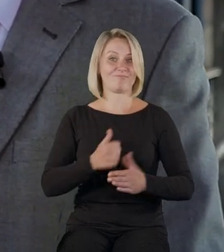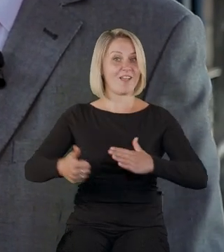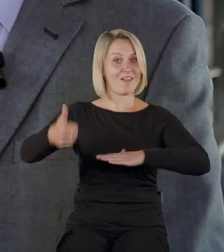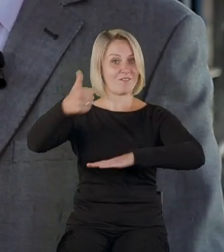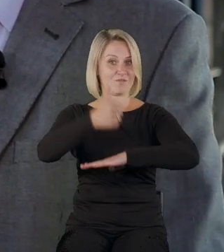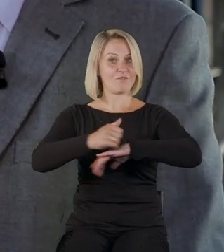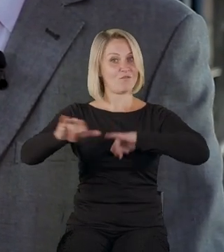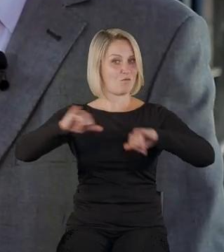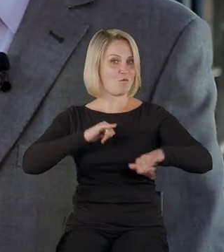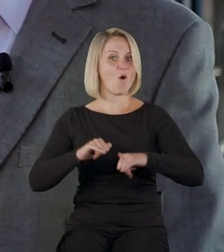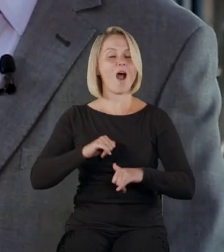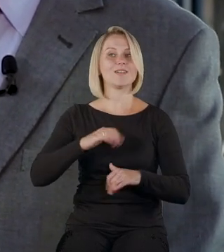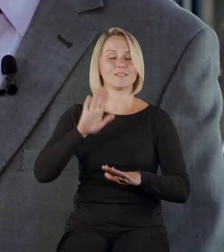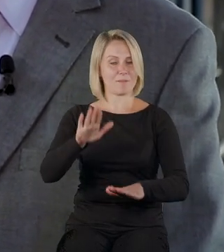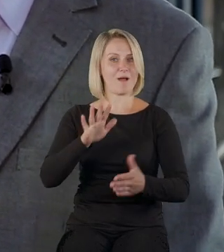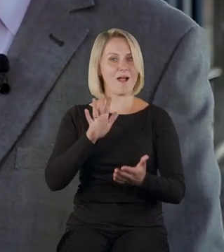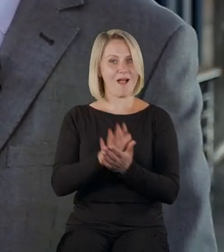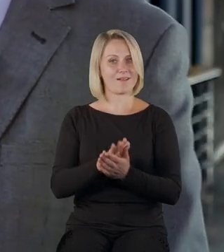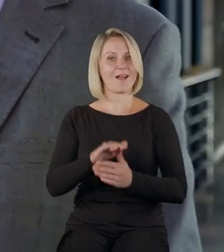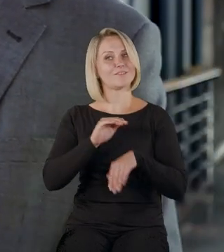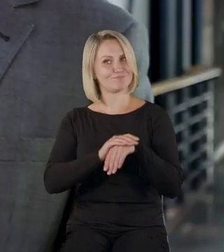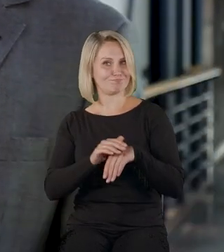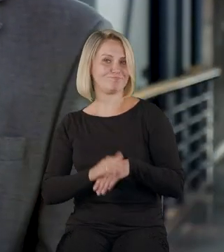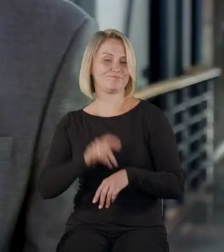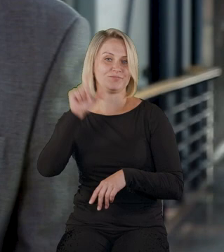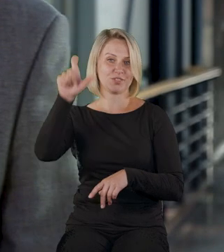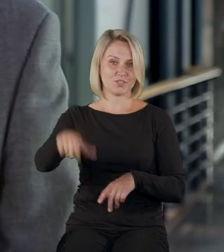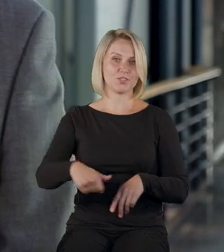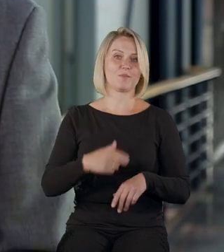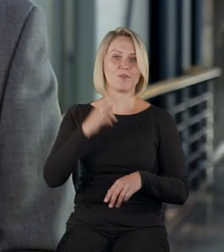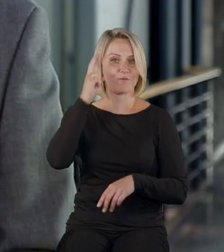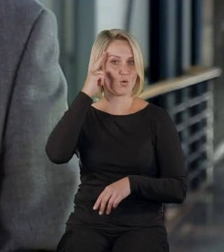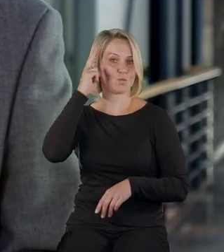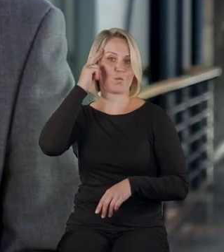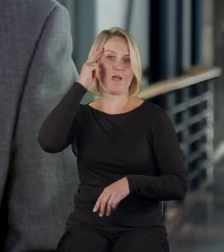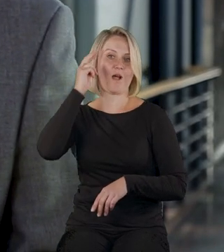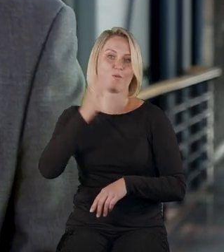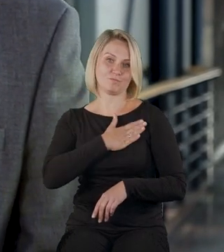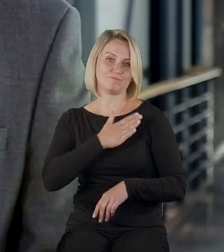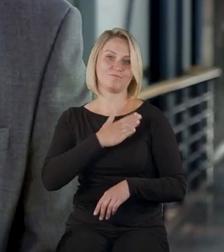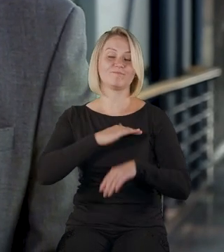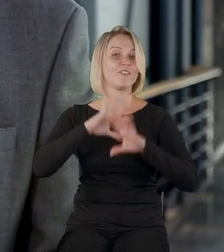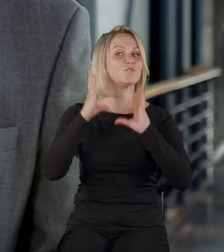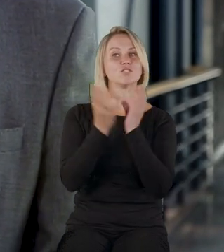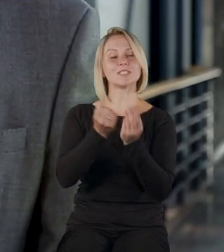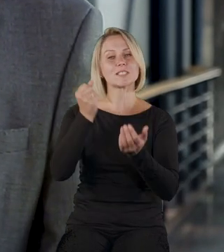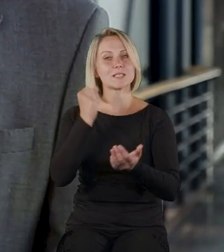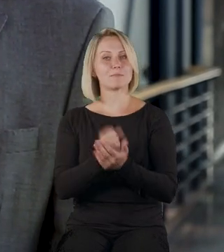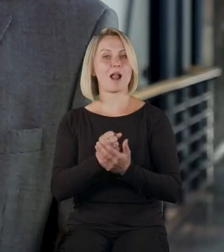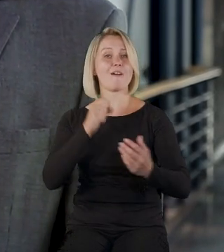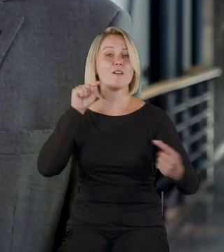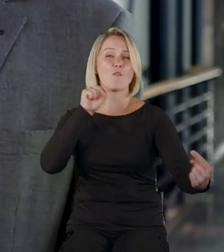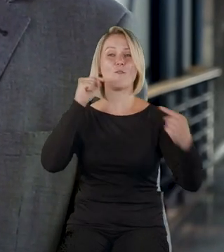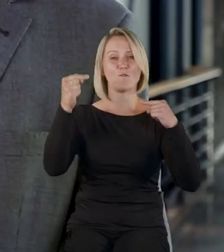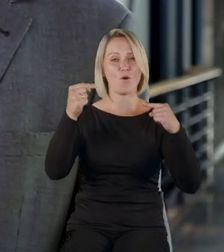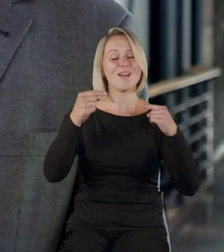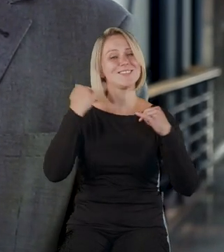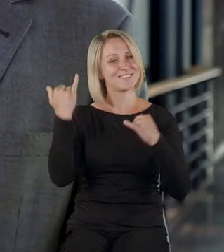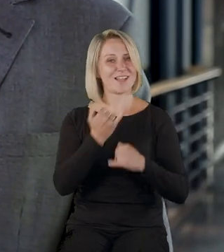bardzo wyrozumiałe, to też warto o tym pamiętać. We wszystkich sprawach spornych jesteśmy